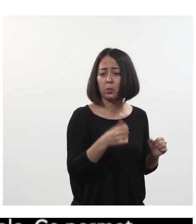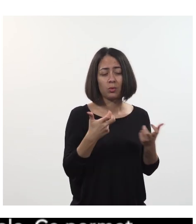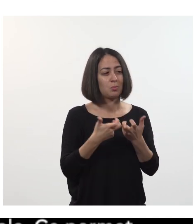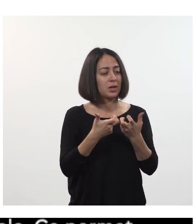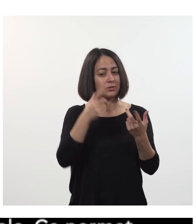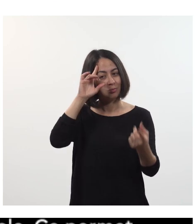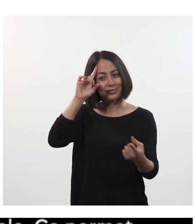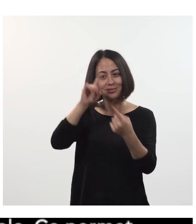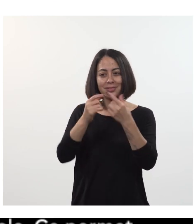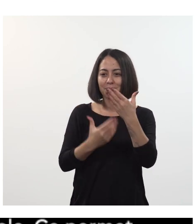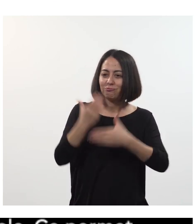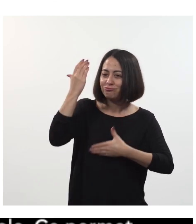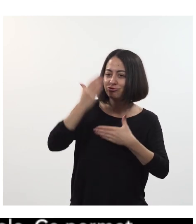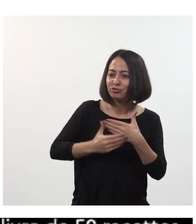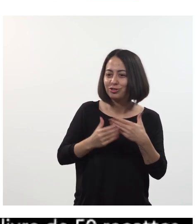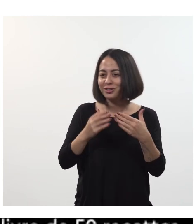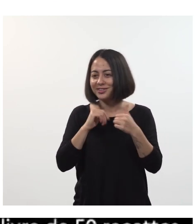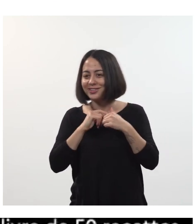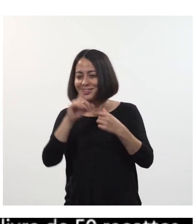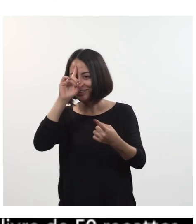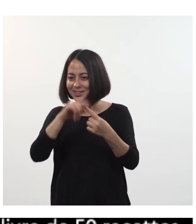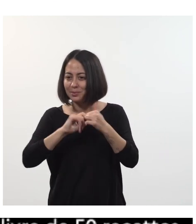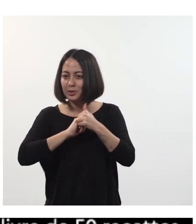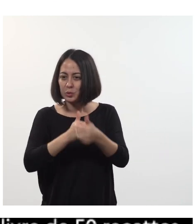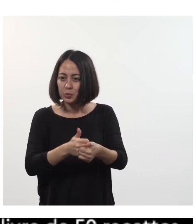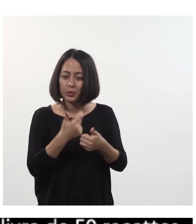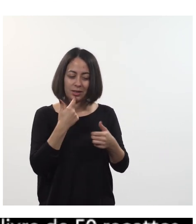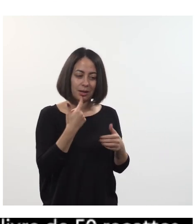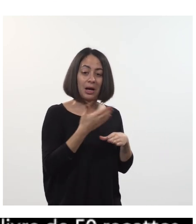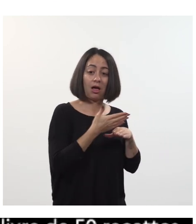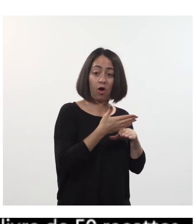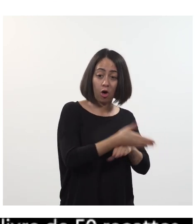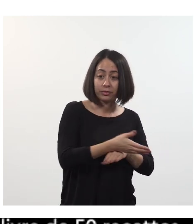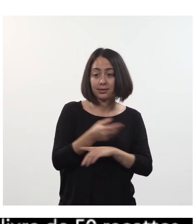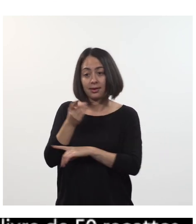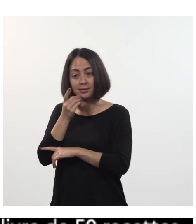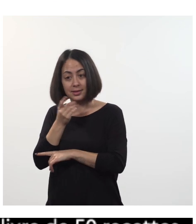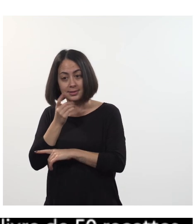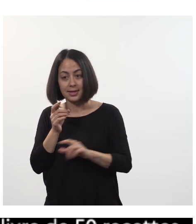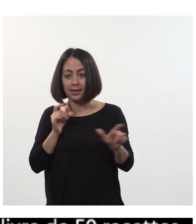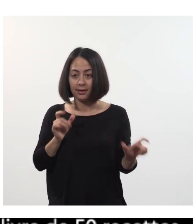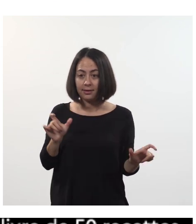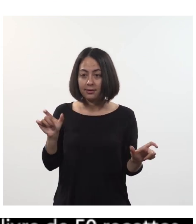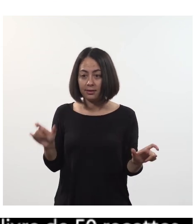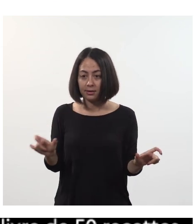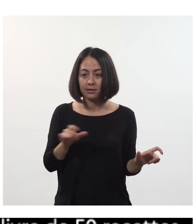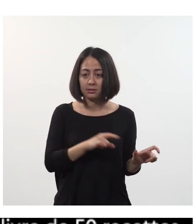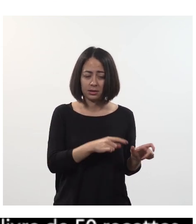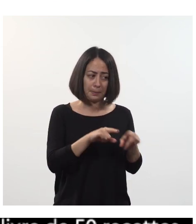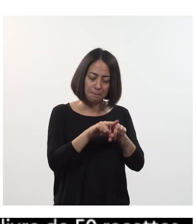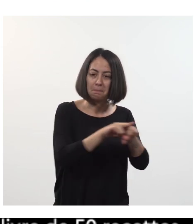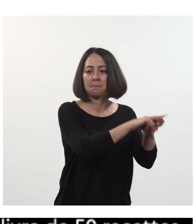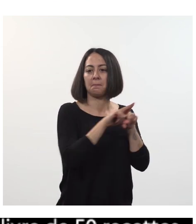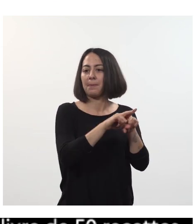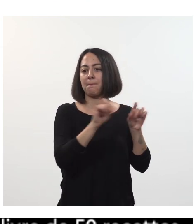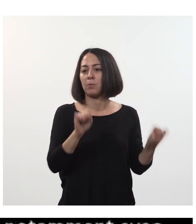journées de fête, ils aient, par exemple, l'entrée et le dessert de la même façon que l'ensemble des autres